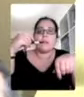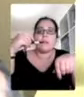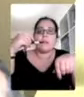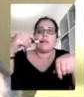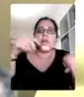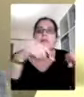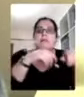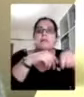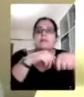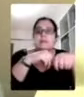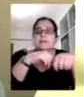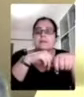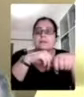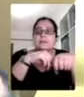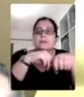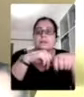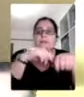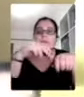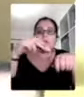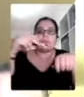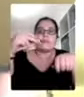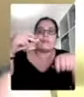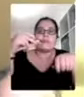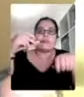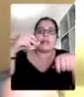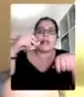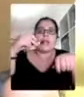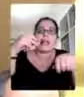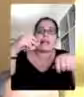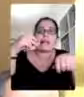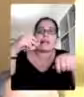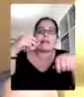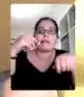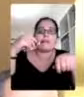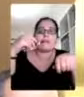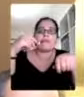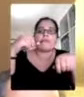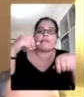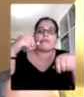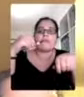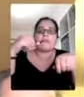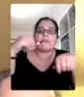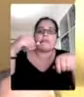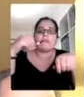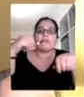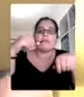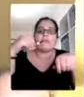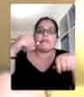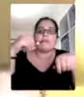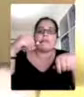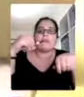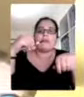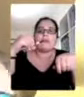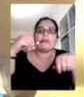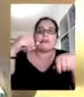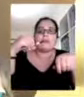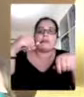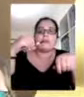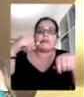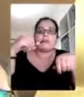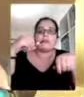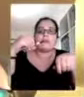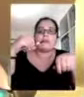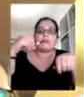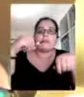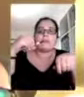şey daha iyi çalışıyor. Şimdi arkadaşlar ben de şöyle ufak kavanozlarım var evde. Bunlar benim masamın üstünde duruyor. Bunlar böyle hava geçirme